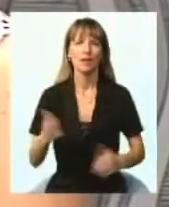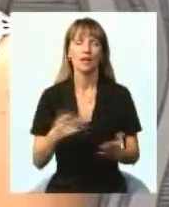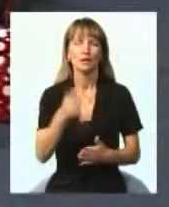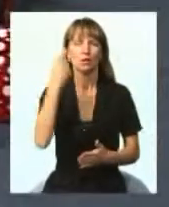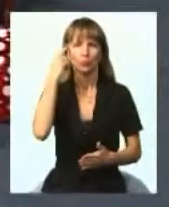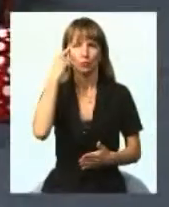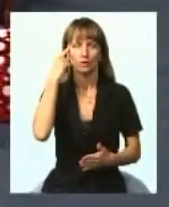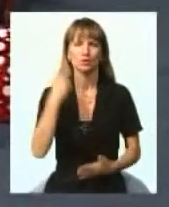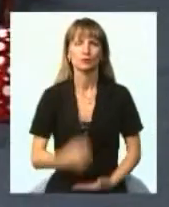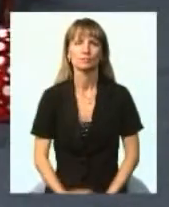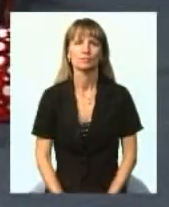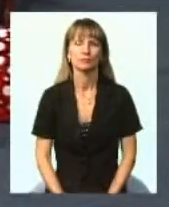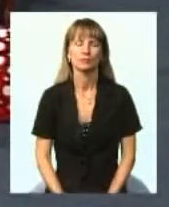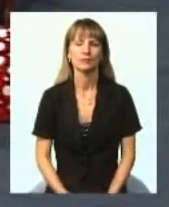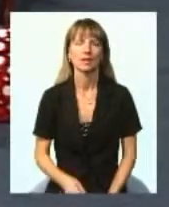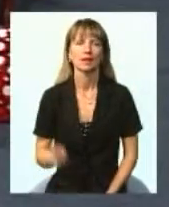гадаєш?